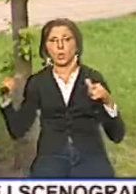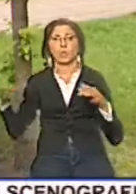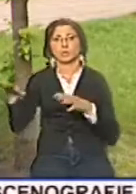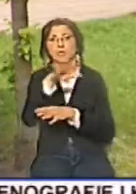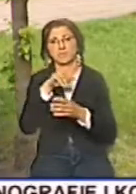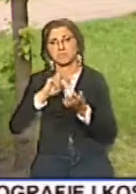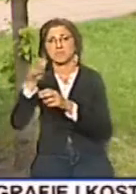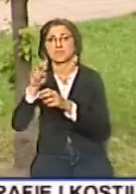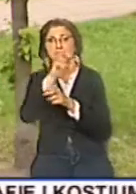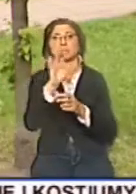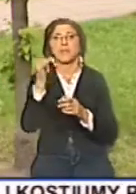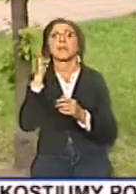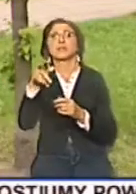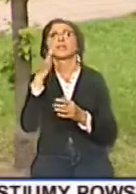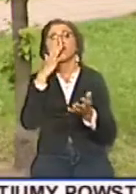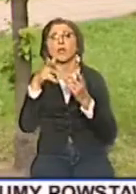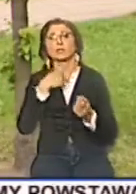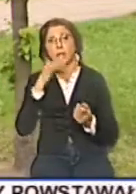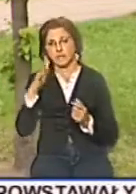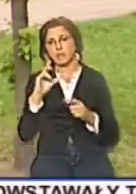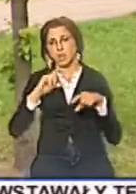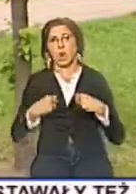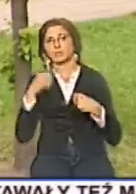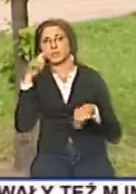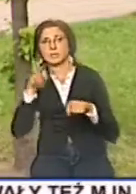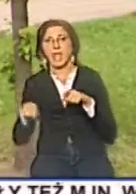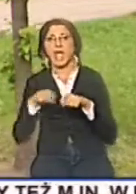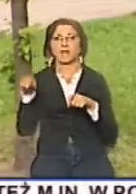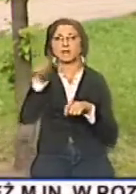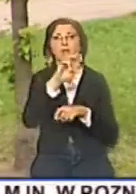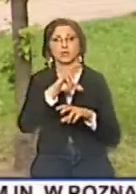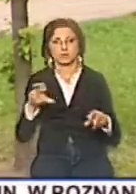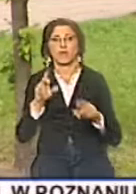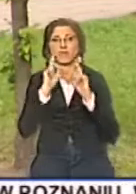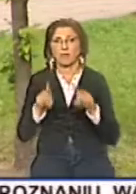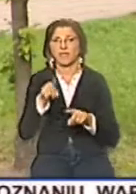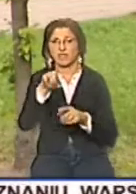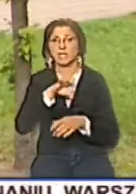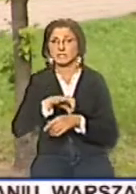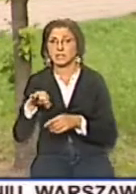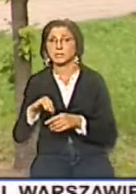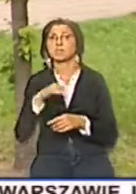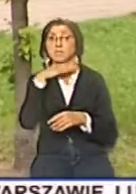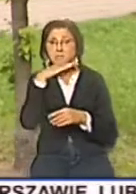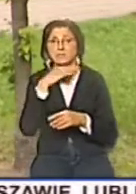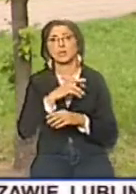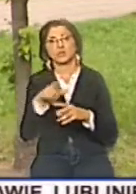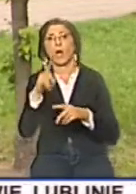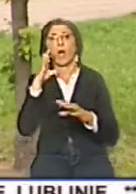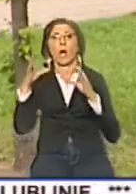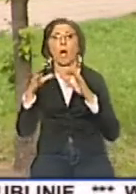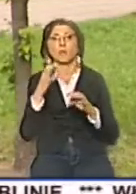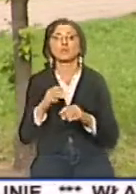środkach komunikacji funkcjonujących w tym obszarze. Będę osobiście sprawdzał, czy rzeczywiście system jest wydolny, czy ta